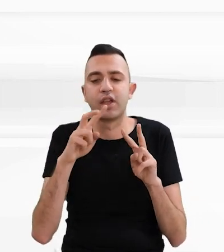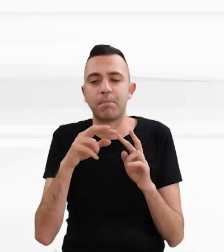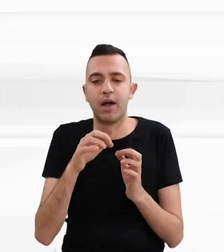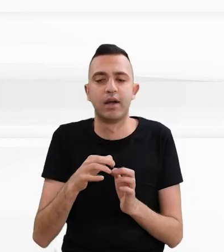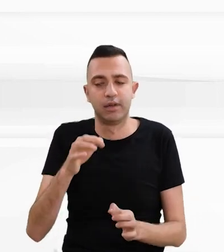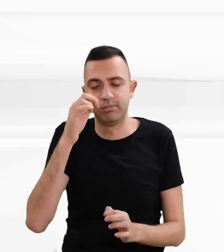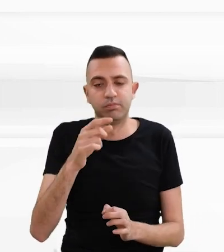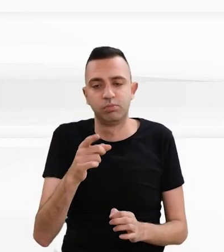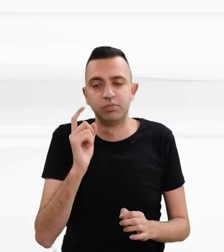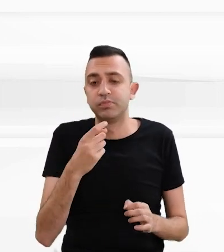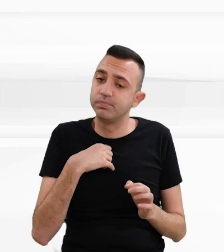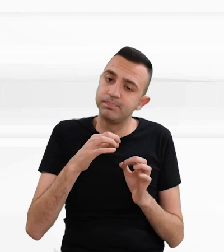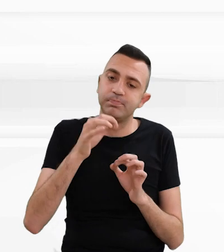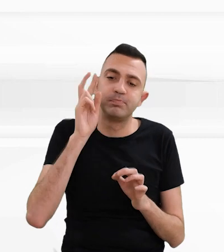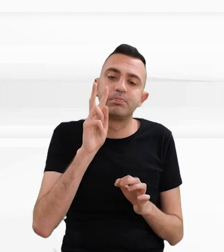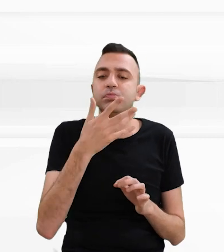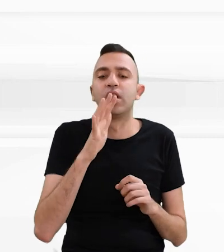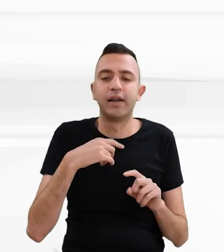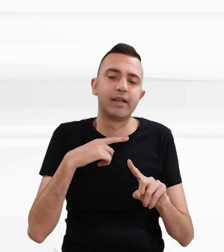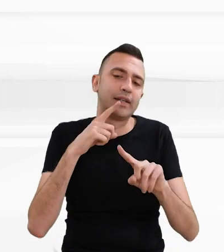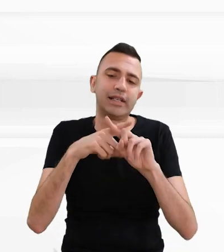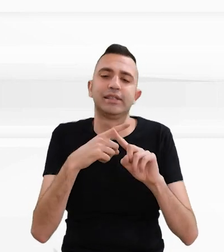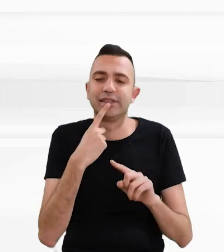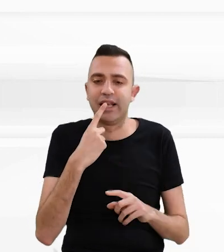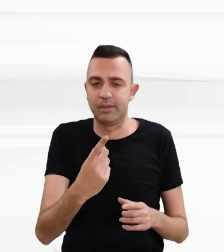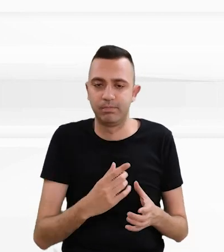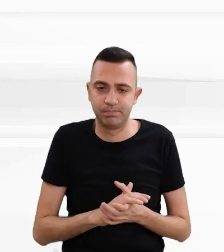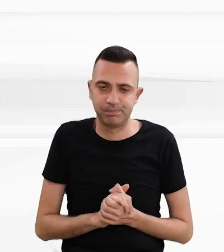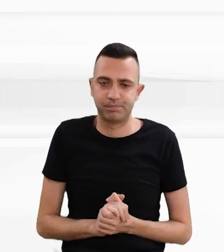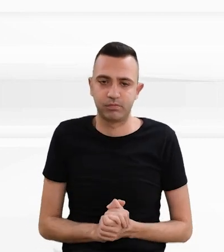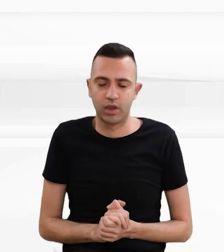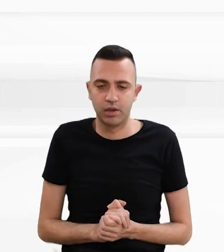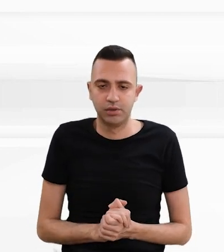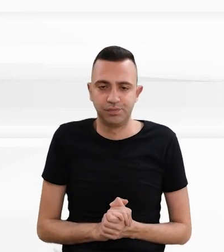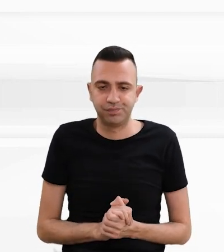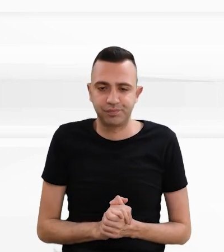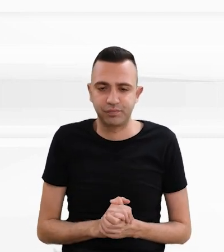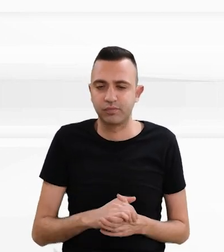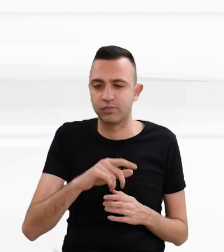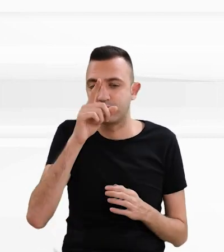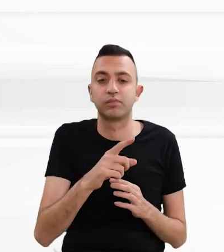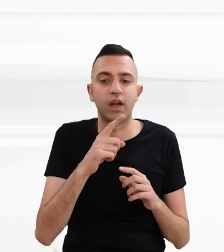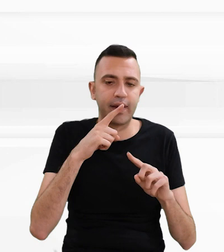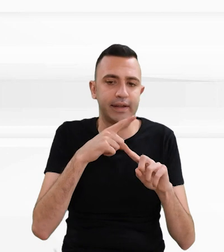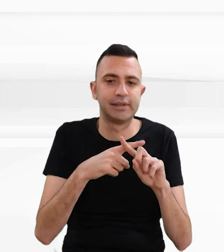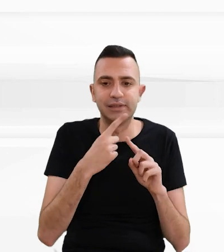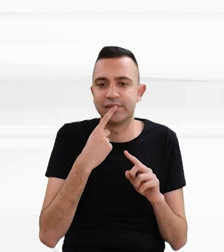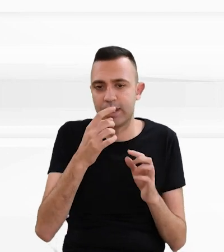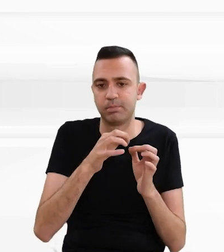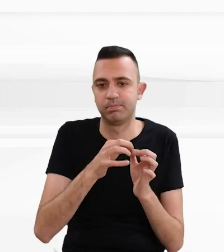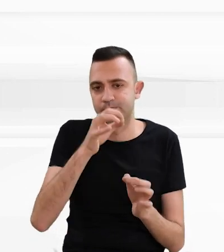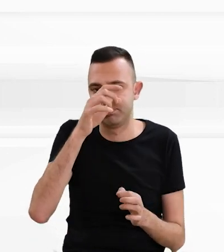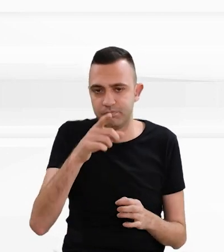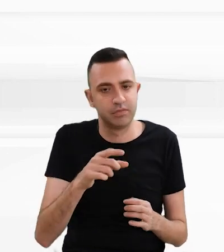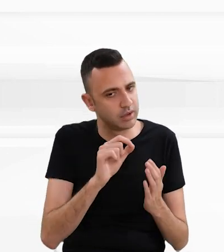yüksekliğini bilmiyorum ben buna ilk santimetre diyeyim Dolayısıyla Buradaki yüksekliklerin her biri ilk santimetre olmalı